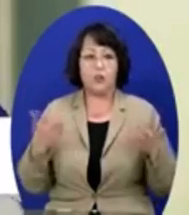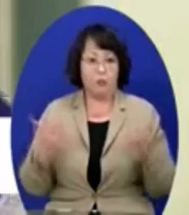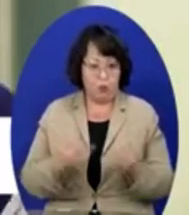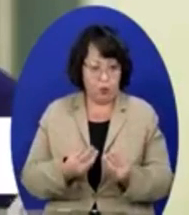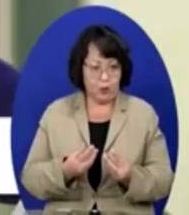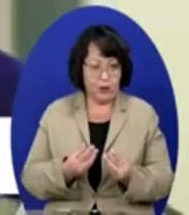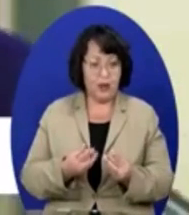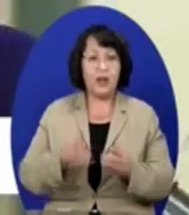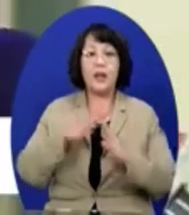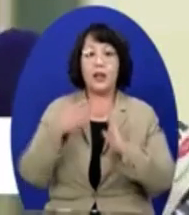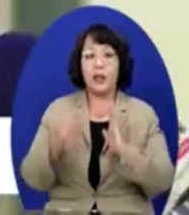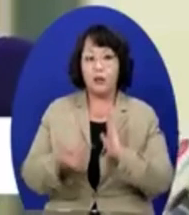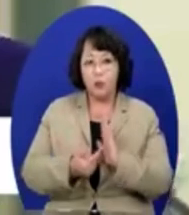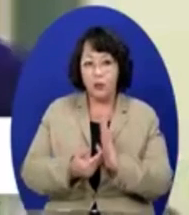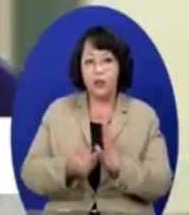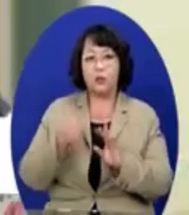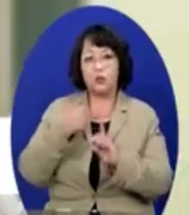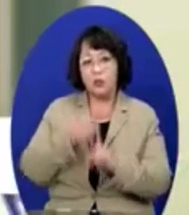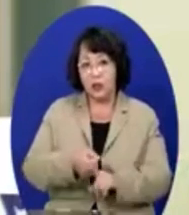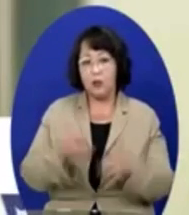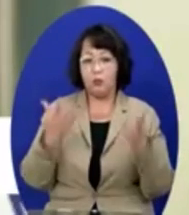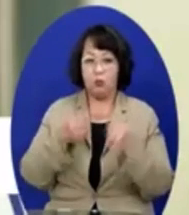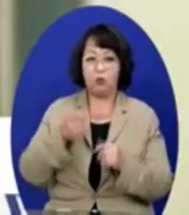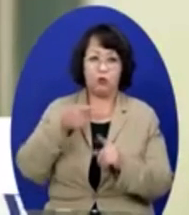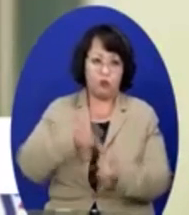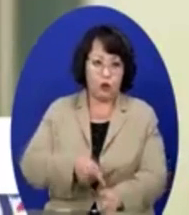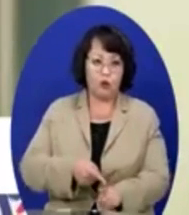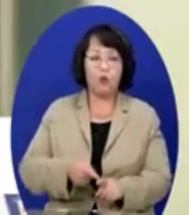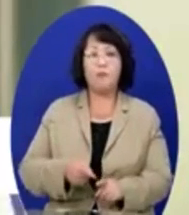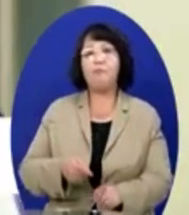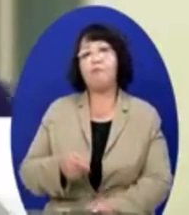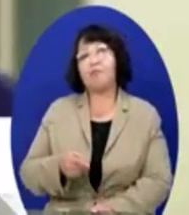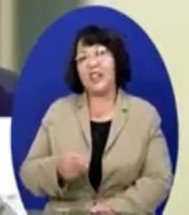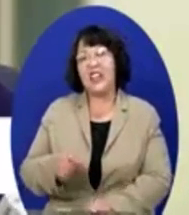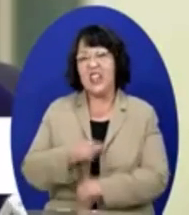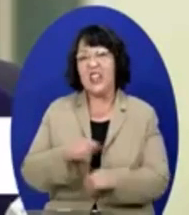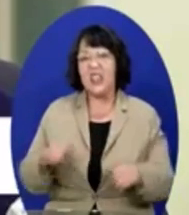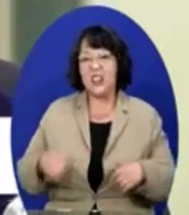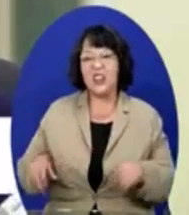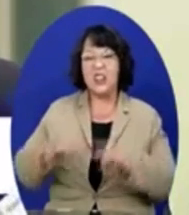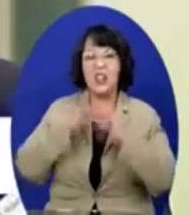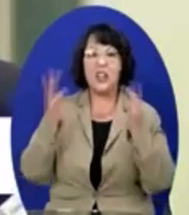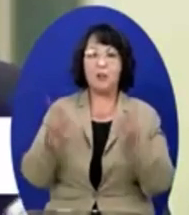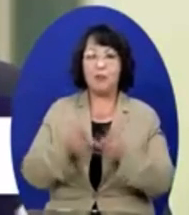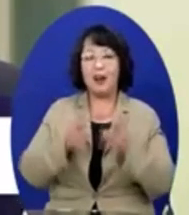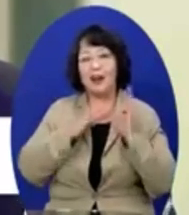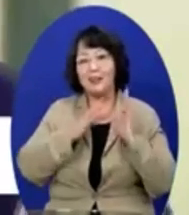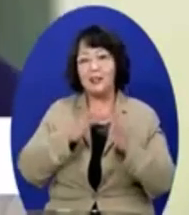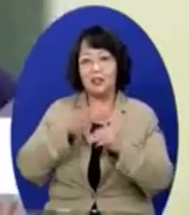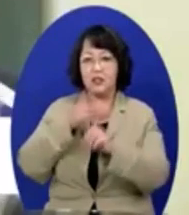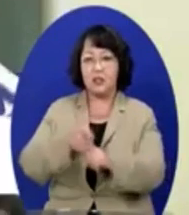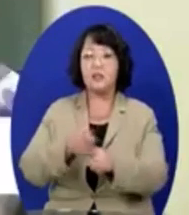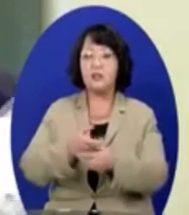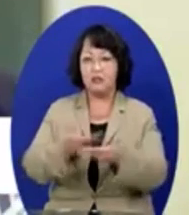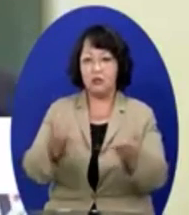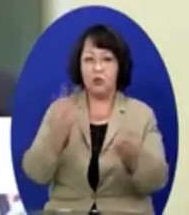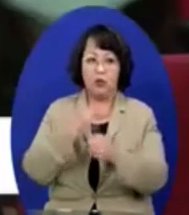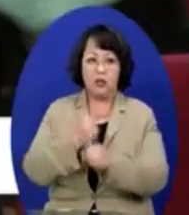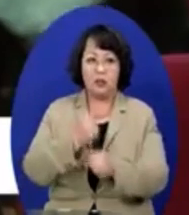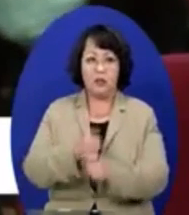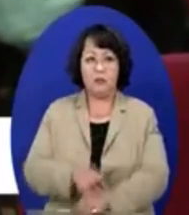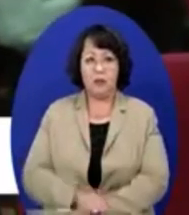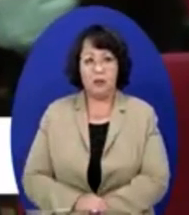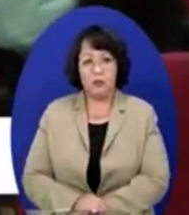хүчирхийллийг бууруулахад зориулсан нийт одоо олон нийт иргэдэд чиглэсэн ийм одоо үйл ажиллагаа байгаа